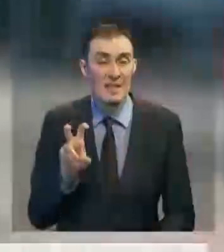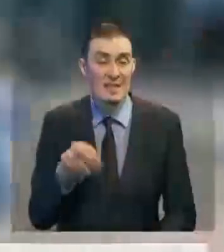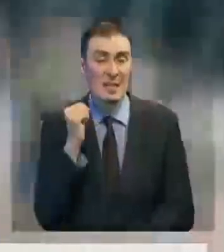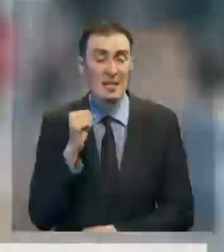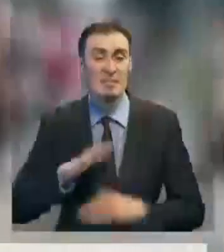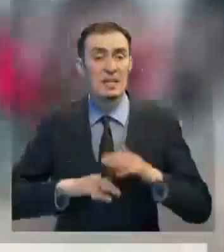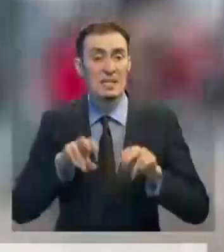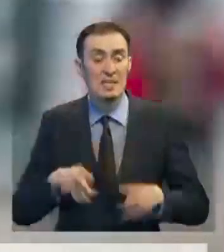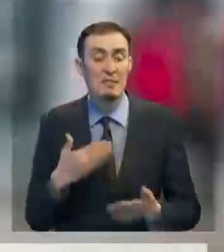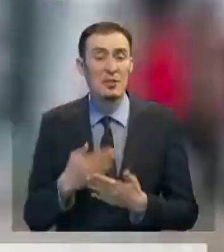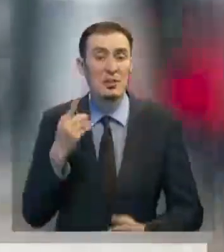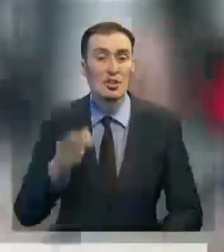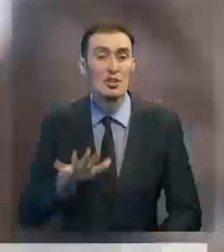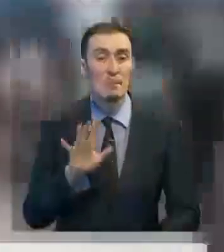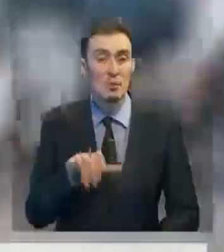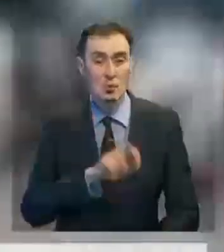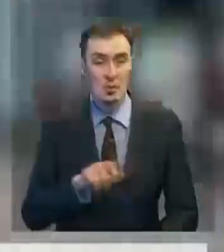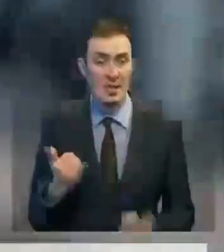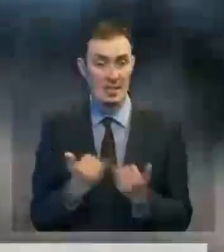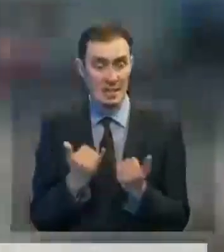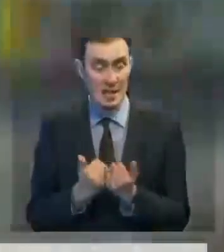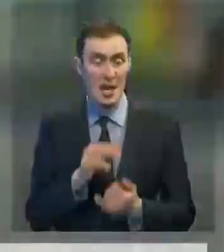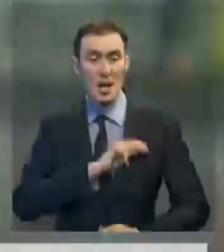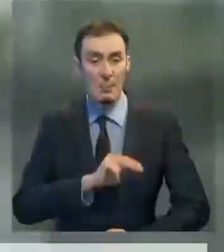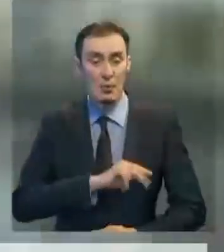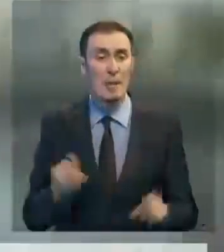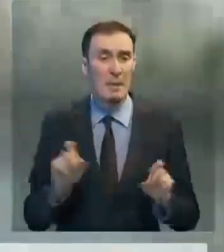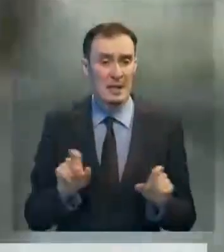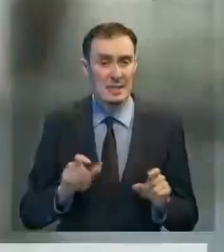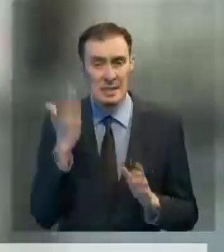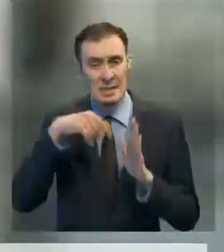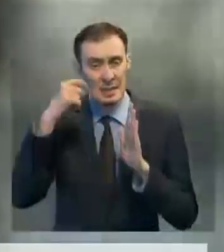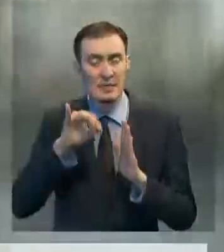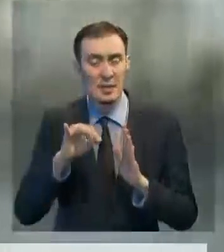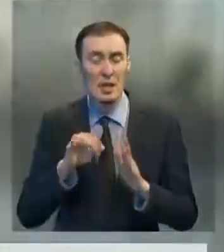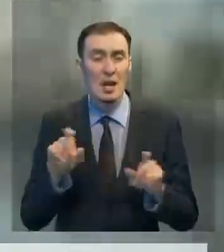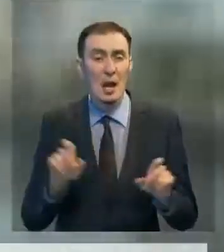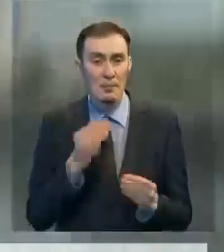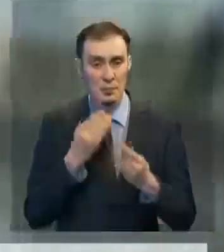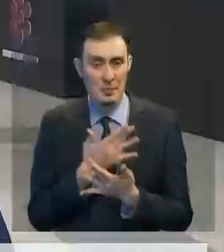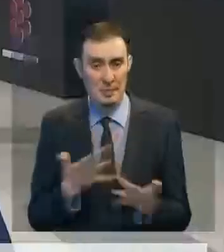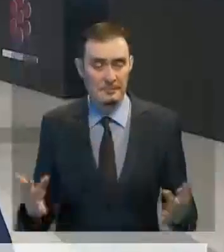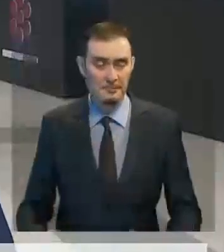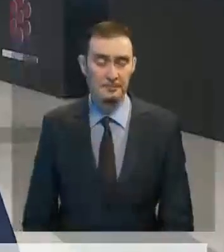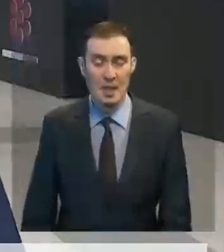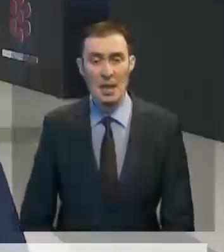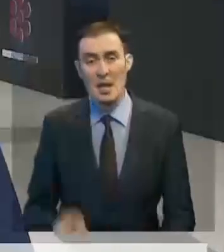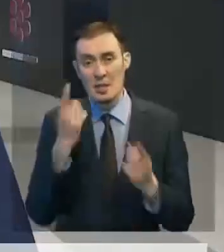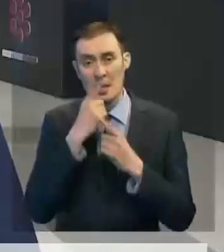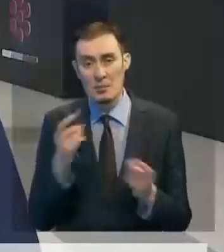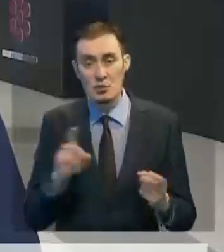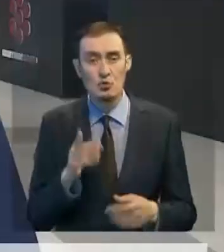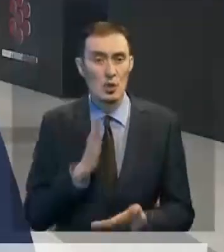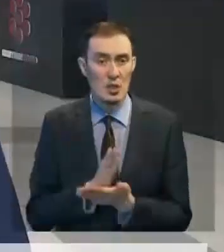работников и почти полторы тысячи посетителей работали магазины кинотеатр и все точки общепита сообщение о заминировании